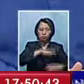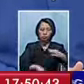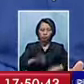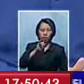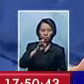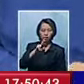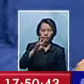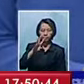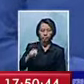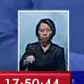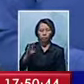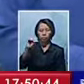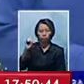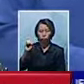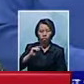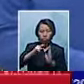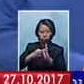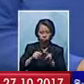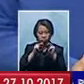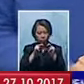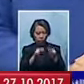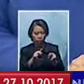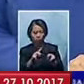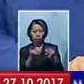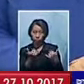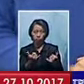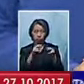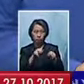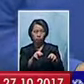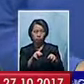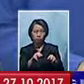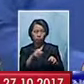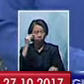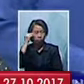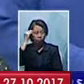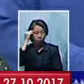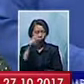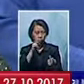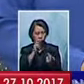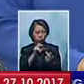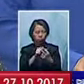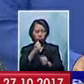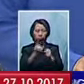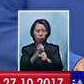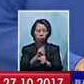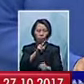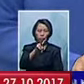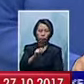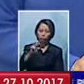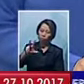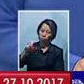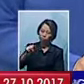IR 4.0 yang mula menampakkan kematangan signifikannya pada tahun